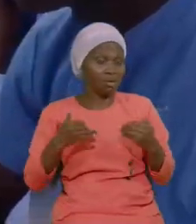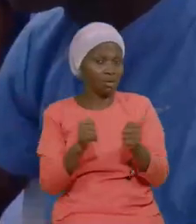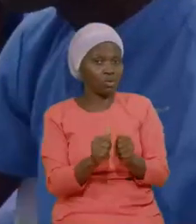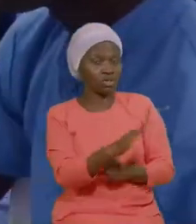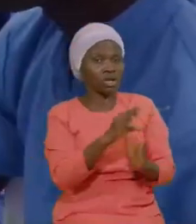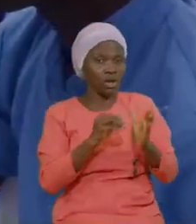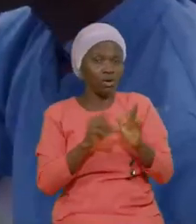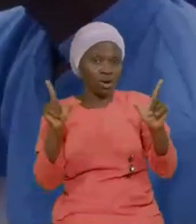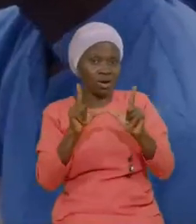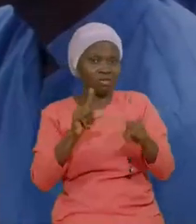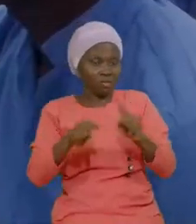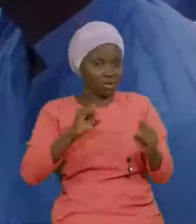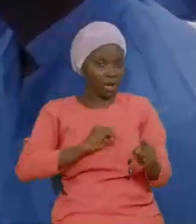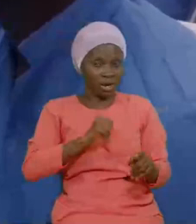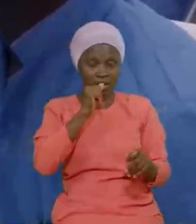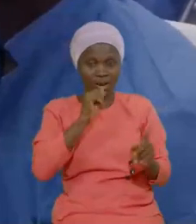going beyond.